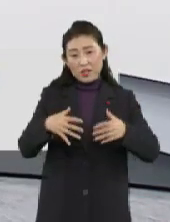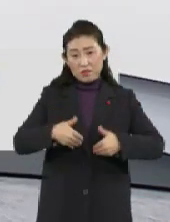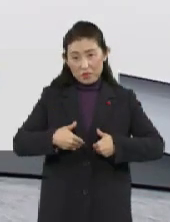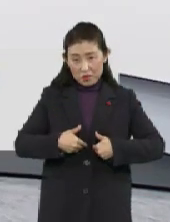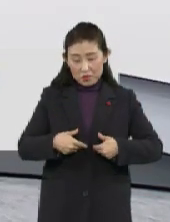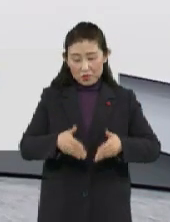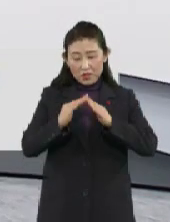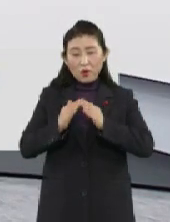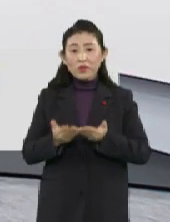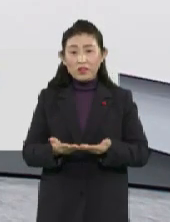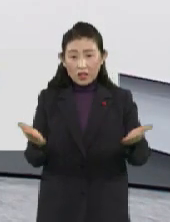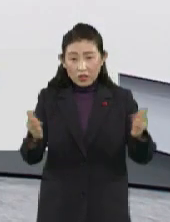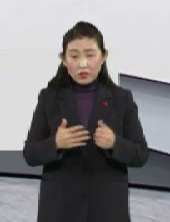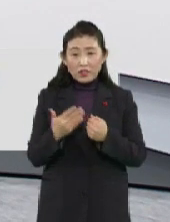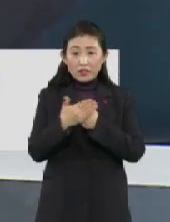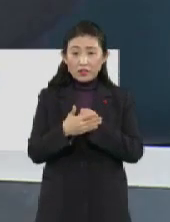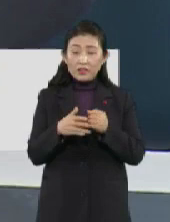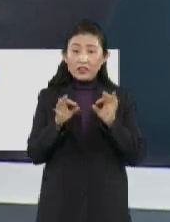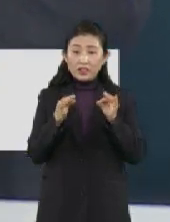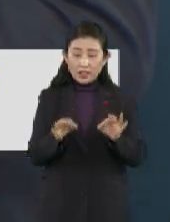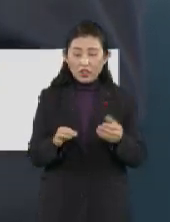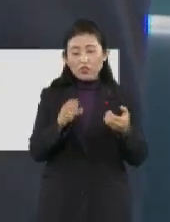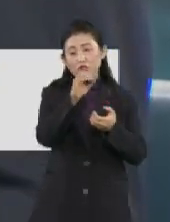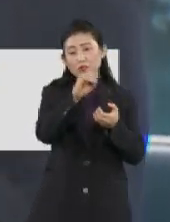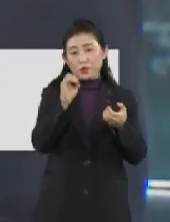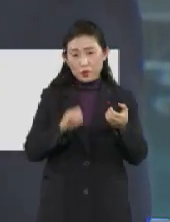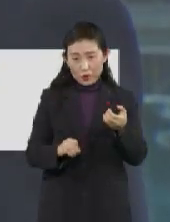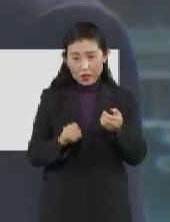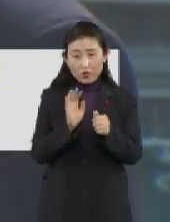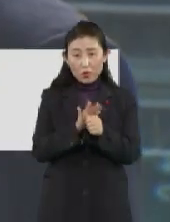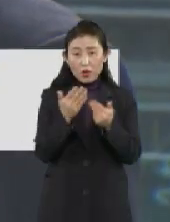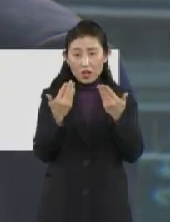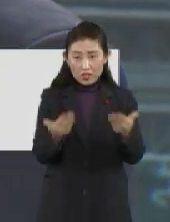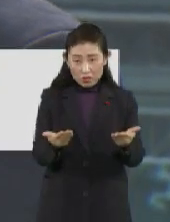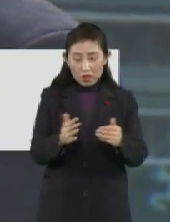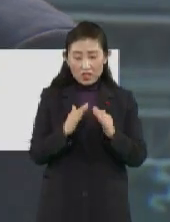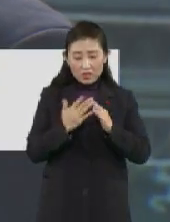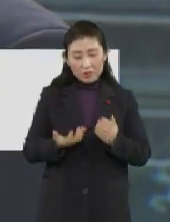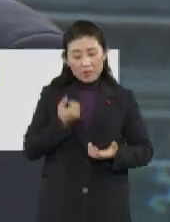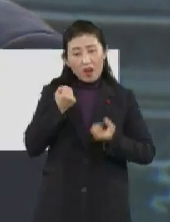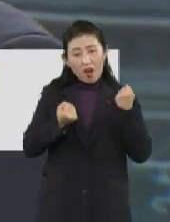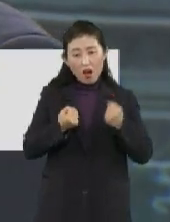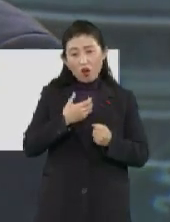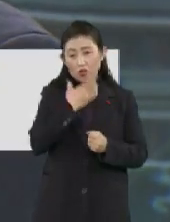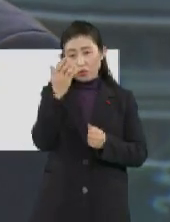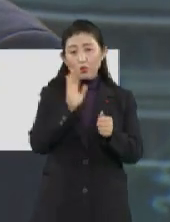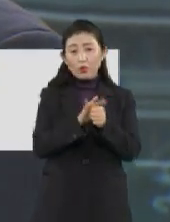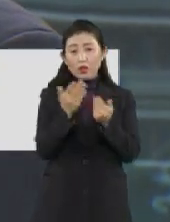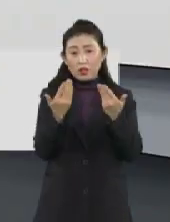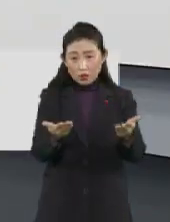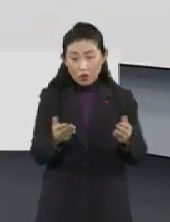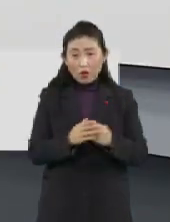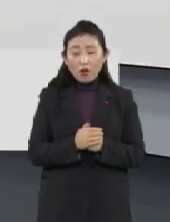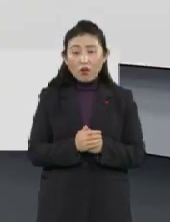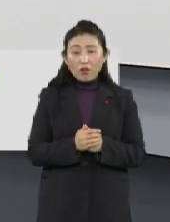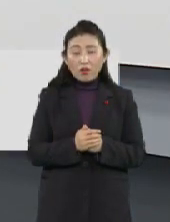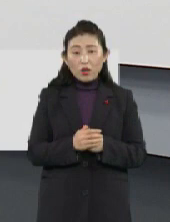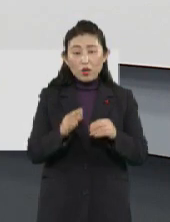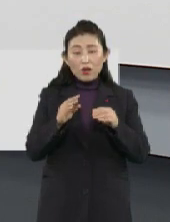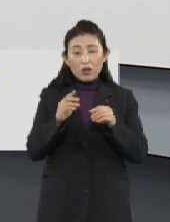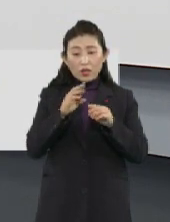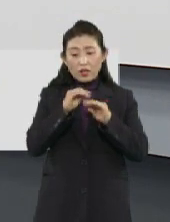부동산을 공급하고 금융 혜택을 90%까지 열어 내 집 마련의 꿈을 이루게 하고 주말 외에